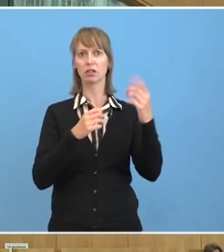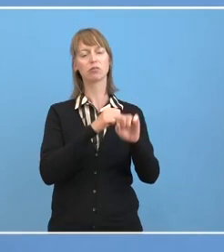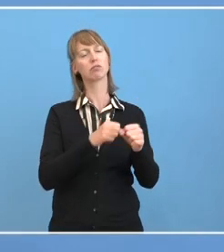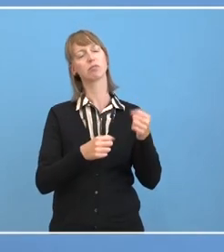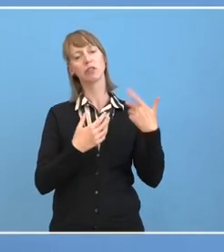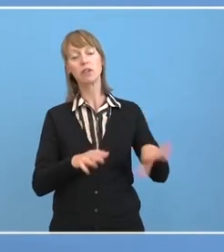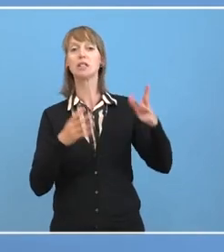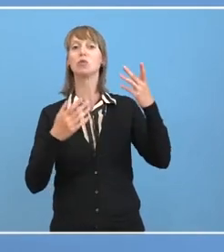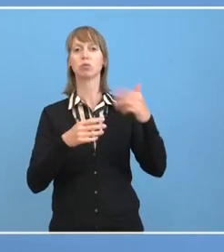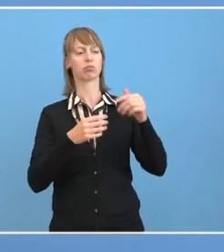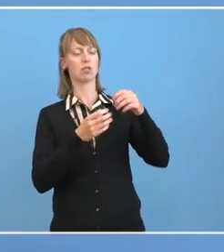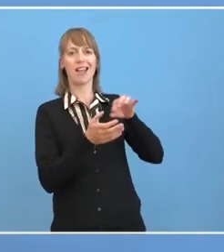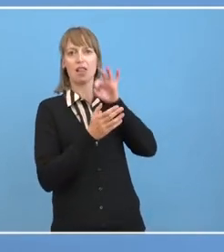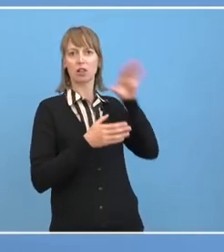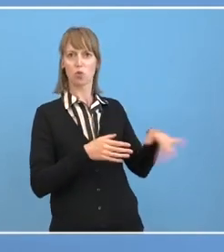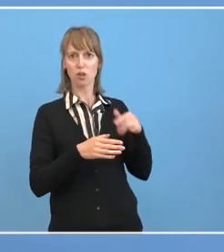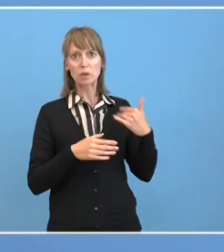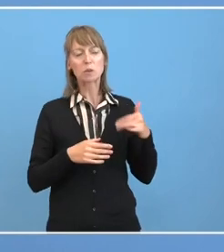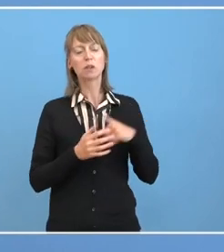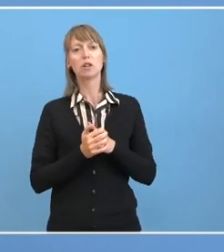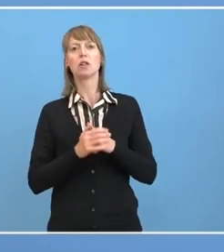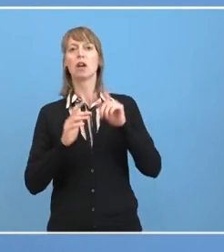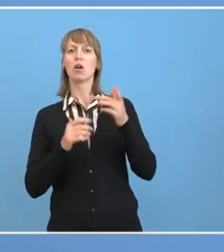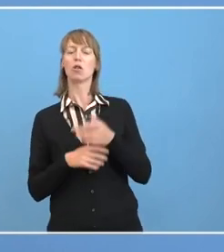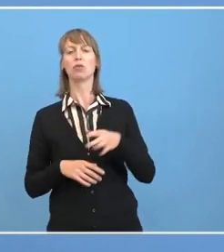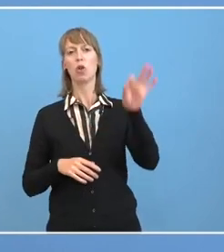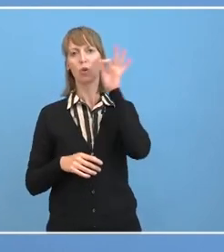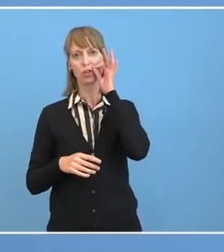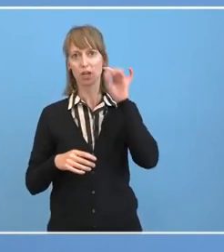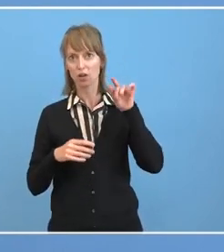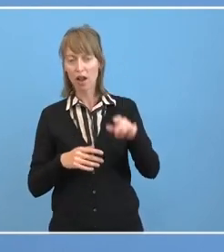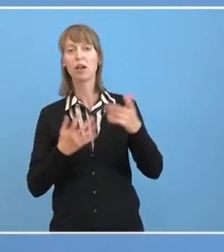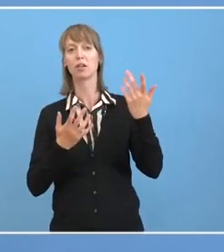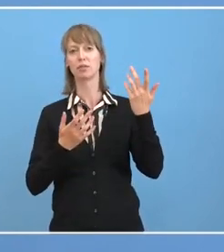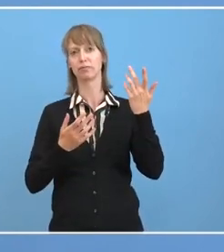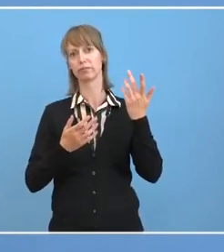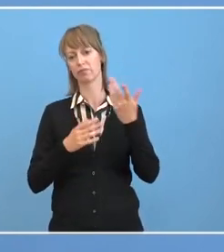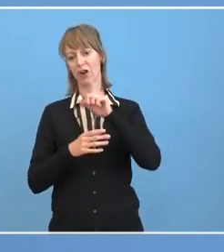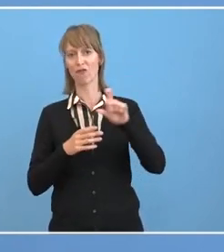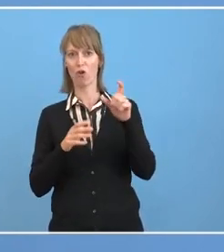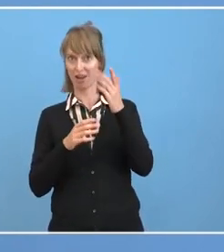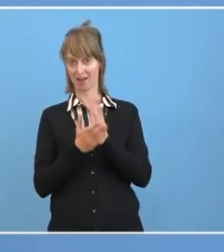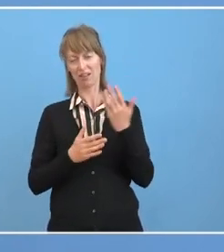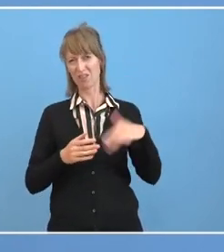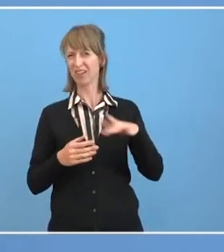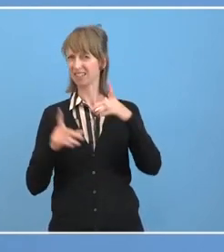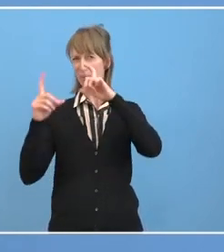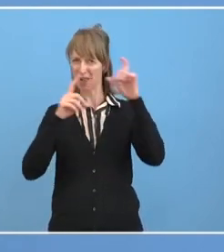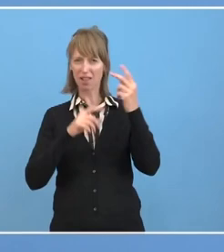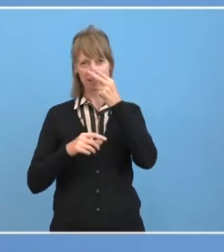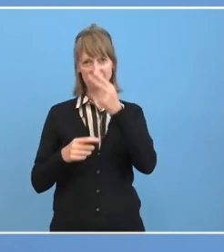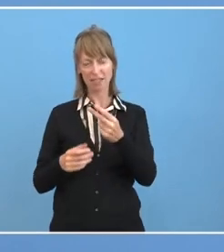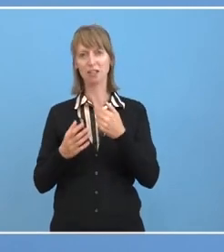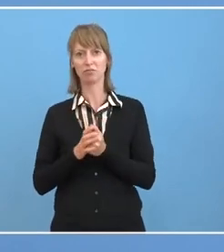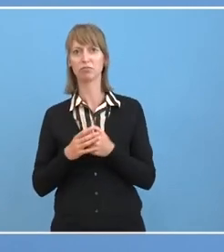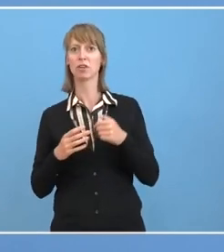die sehr martialische Drohkulisse, die Herr Lukaschenka am Wochenende aufgebaut hat. Wir haben alle am Wochenende ja die entsprechenden Bilder